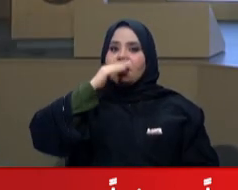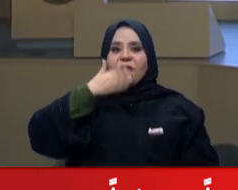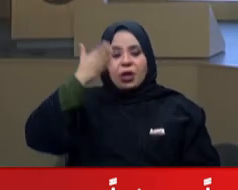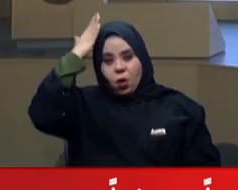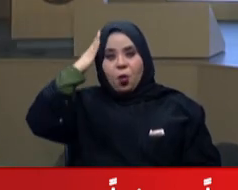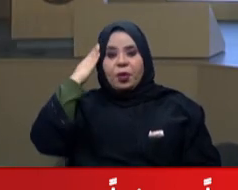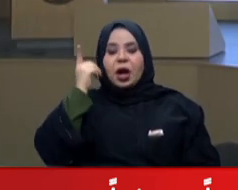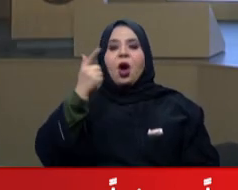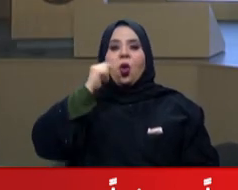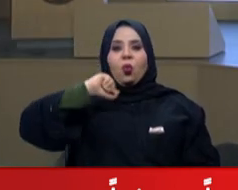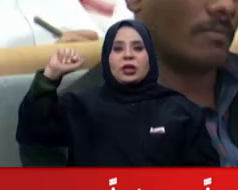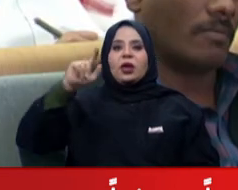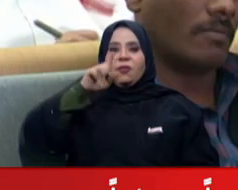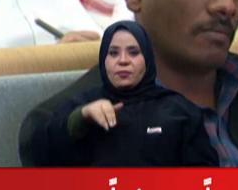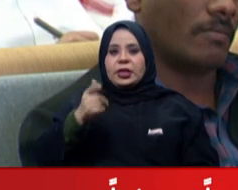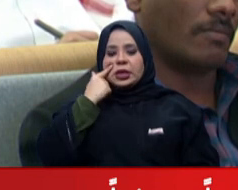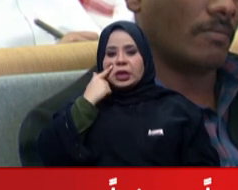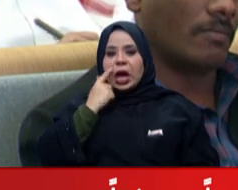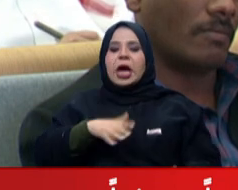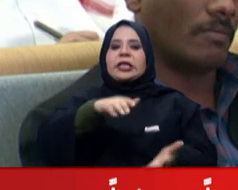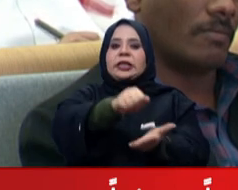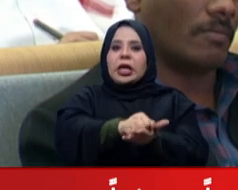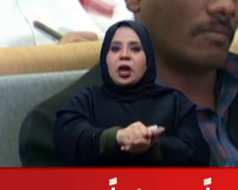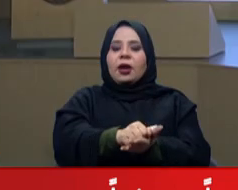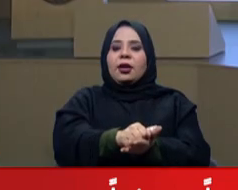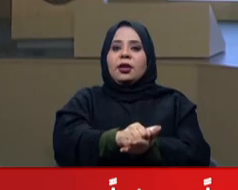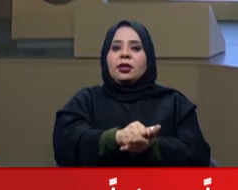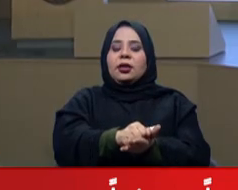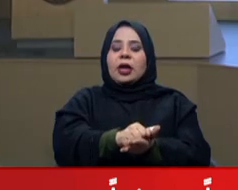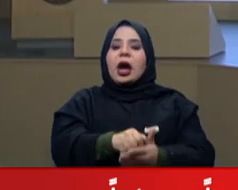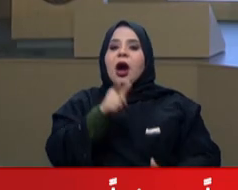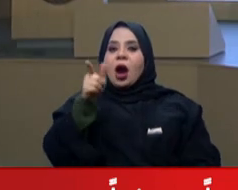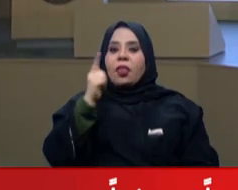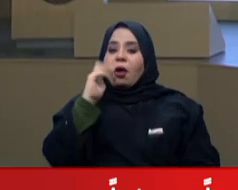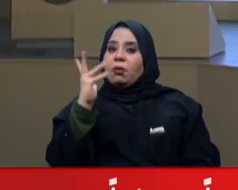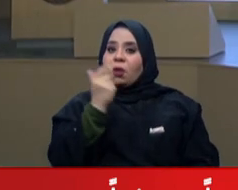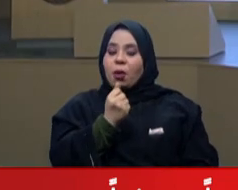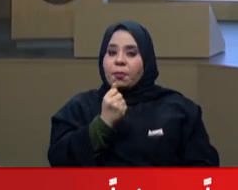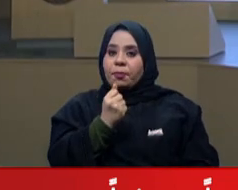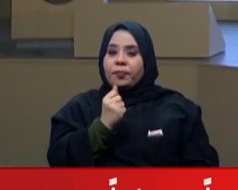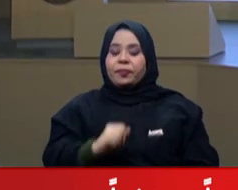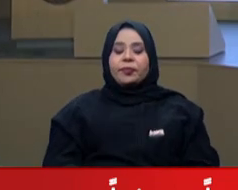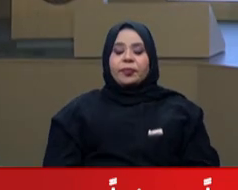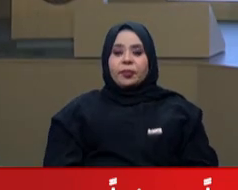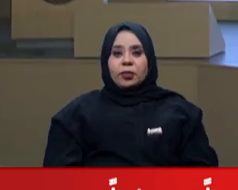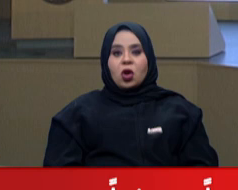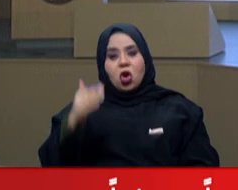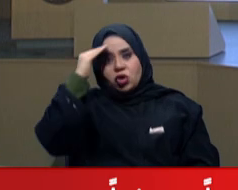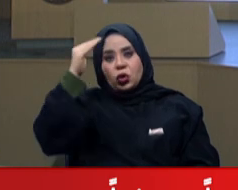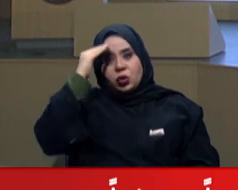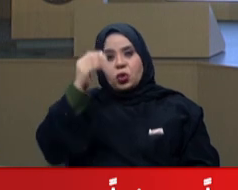تستطيع ان تكشف على هذا الفيروس. هذا الرقم انا اللي يهمني صراحة، هذا الرقم هذا اللي هو لازم ينشر على وسائل